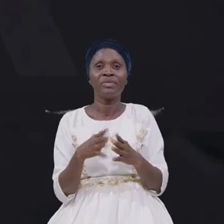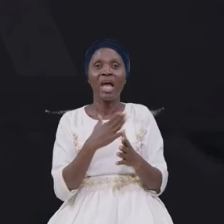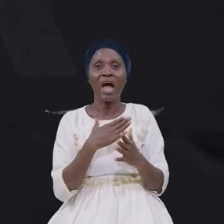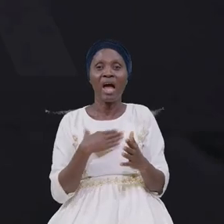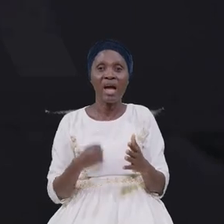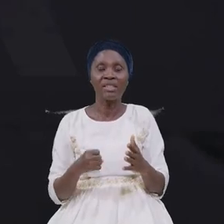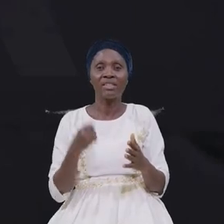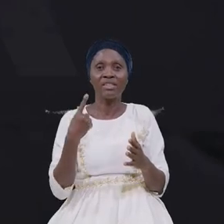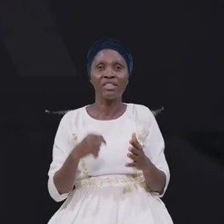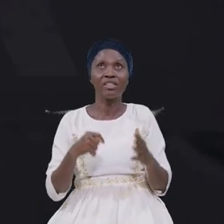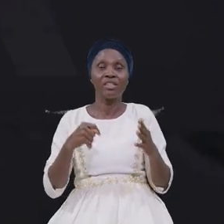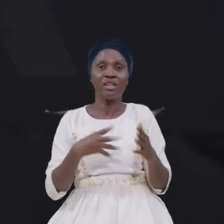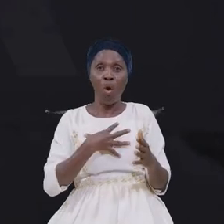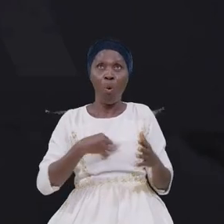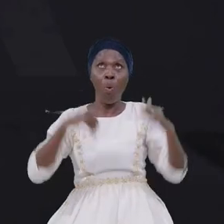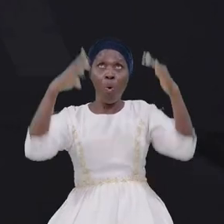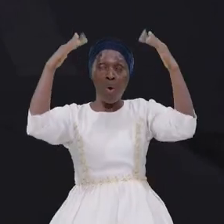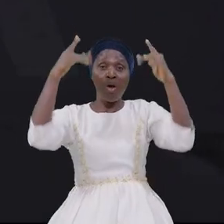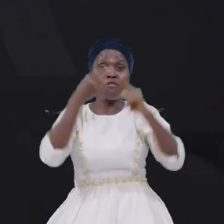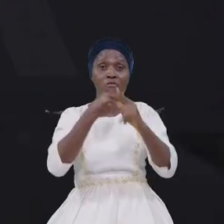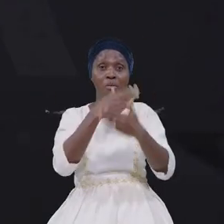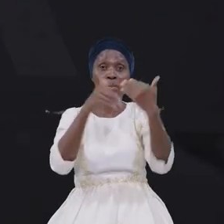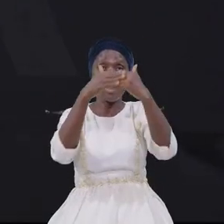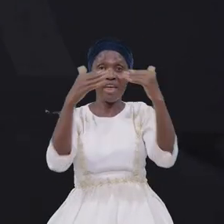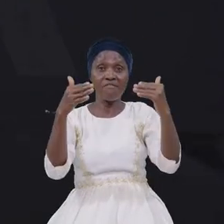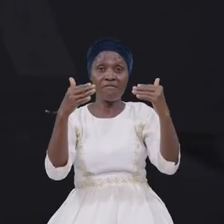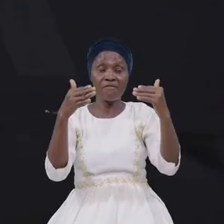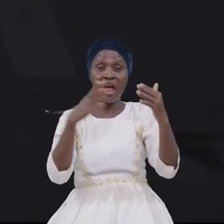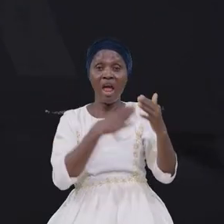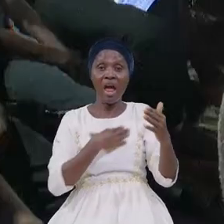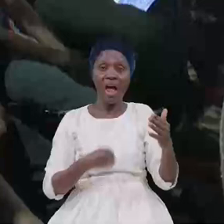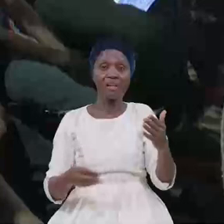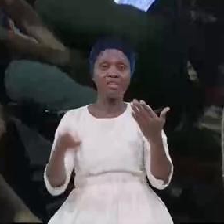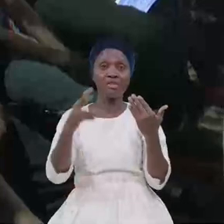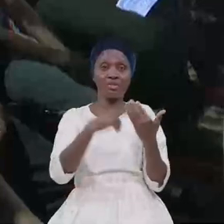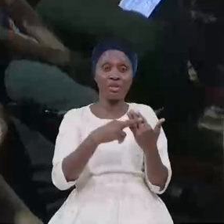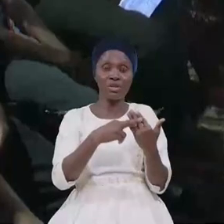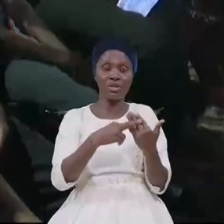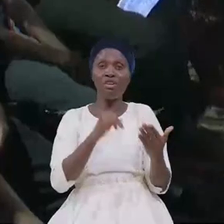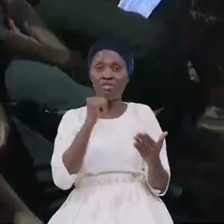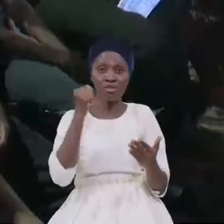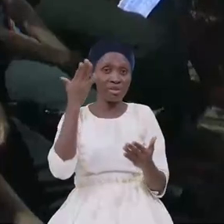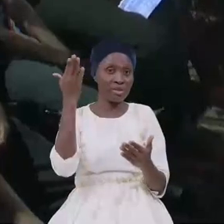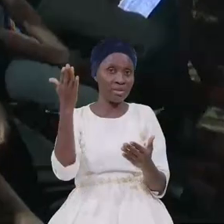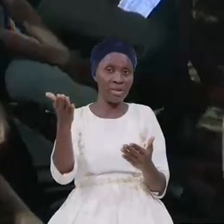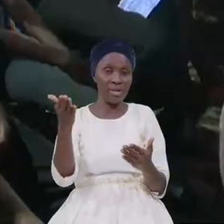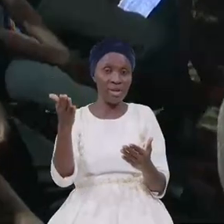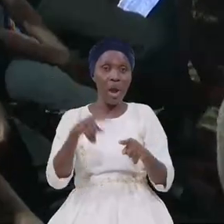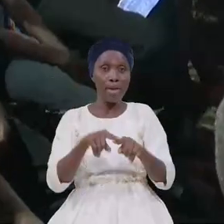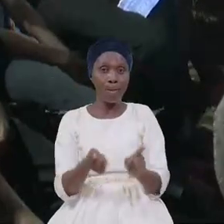neige descendent des cieux. Et n'y retourne pas sans avoir